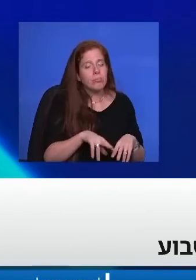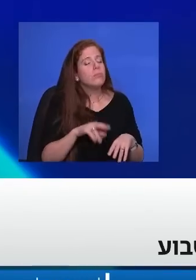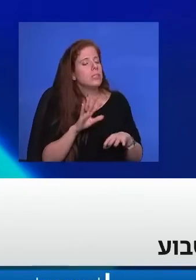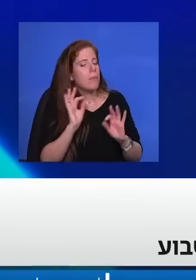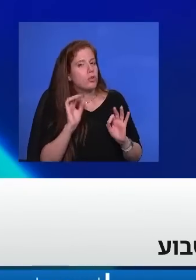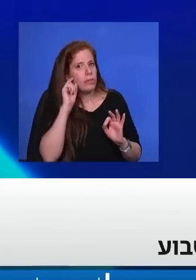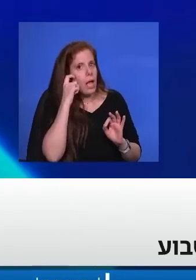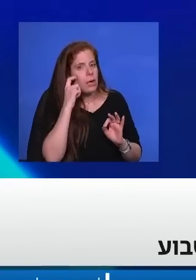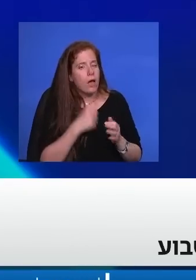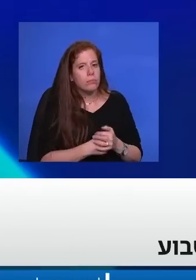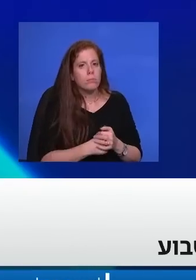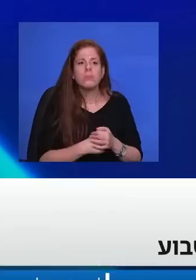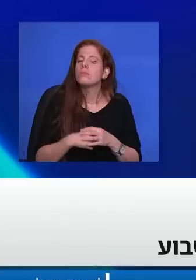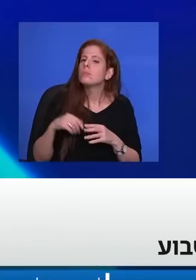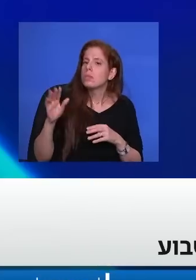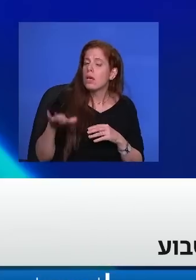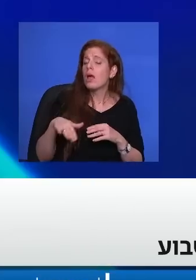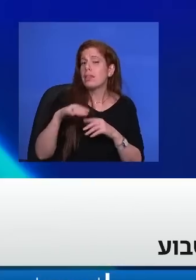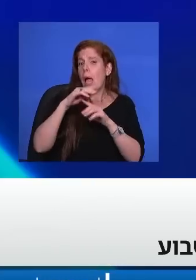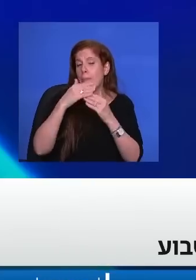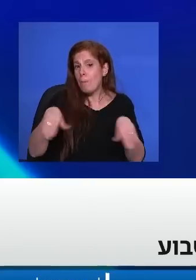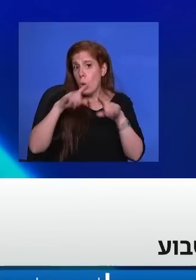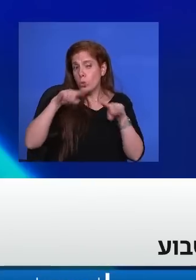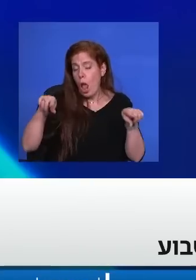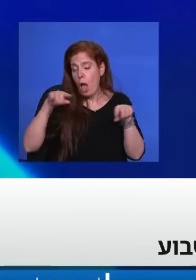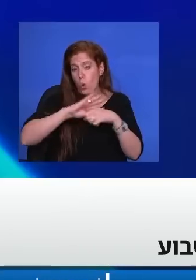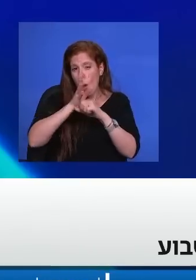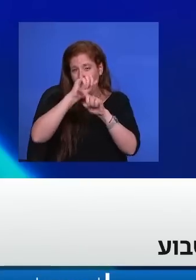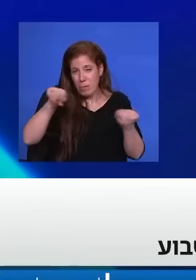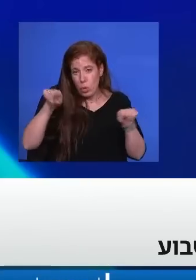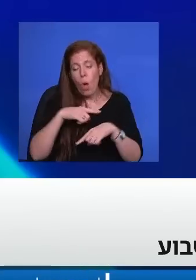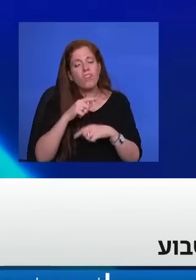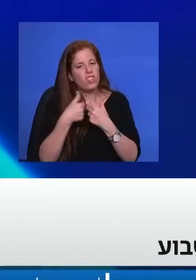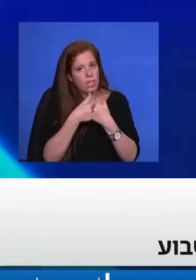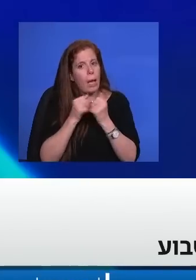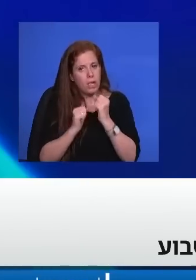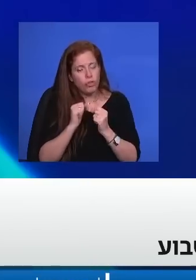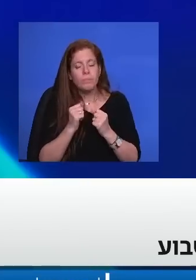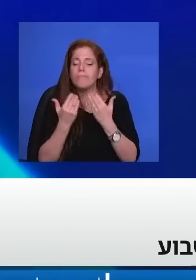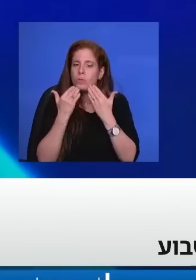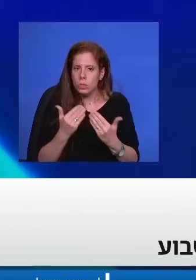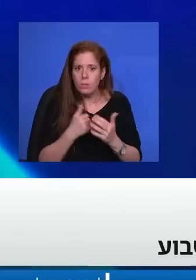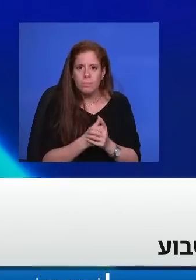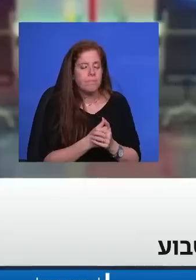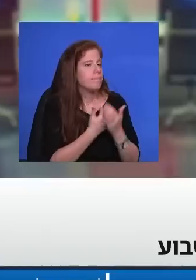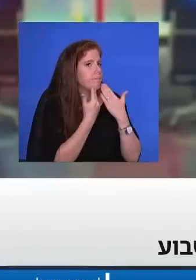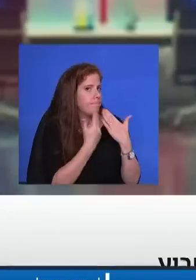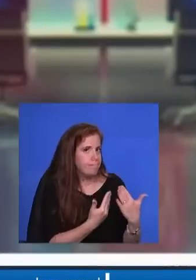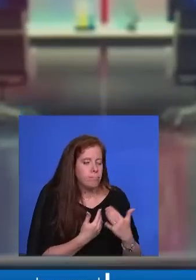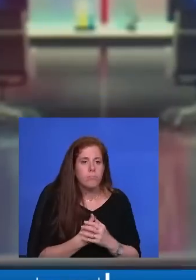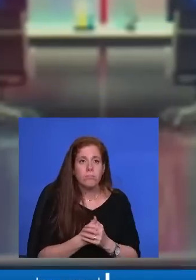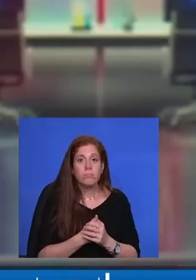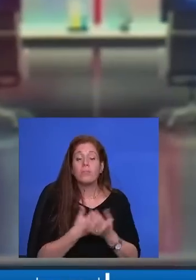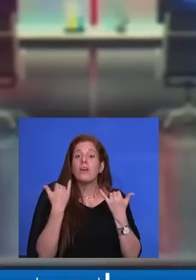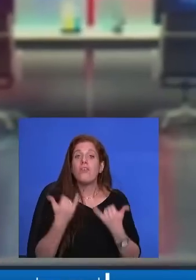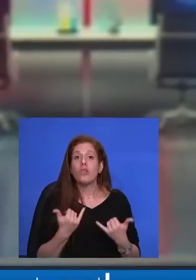בסין, גם בעולם. הסירו את מגבלות הקורונה, אבל אתגרים קשים לא פחות ניצבים לפני השלטון שם. מיכל, תודה רבה. תודה מאוד. עכשיו אנחנו לסיירו